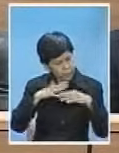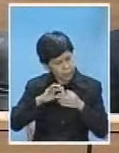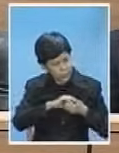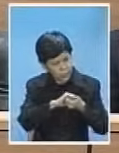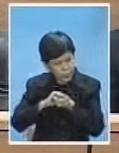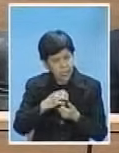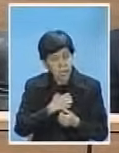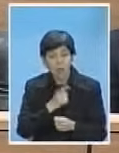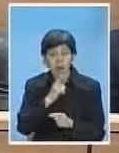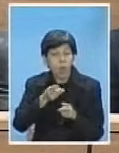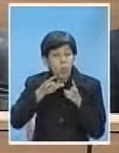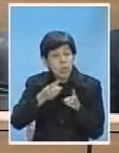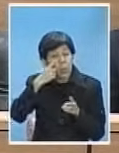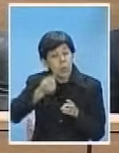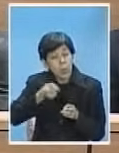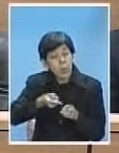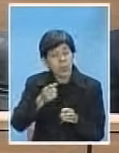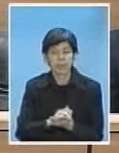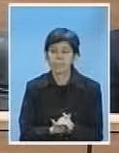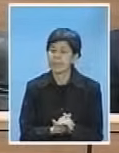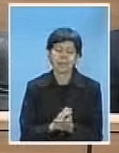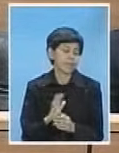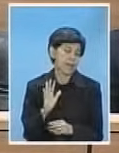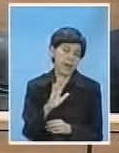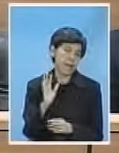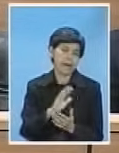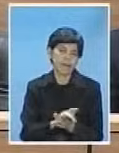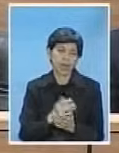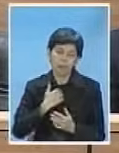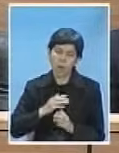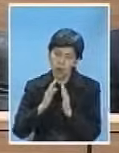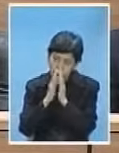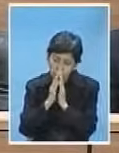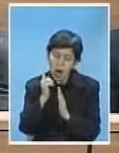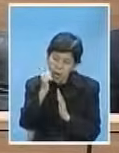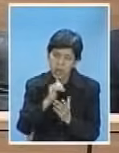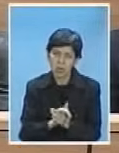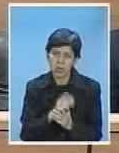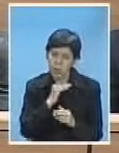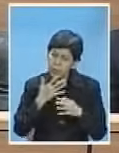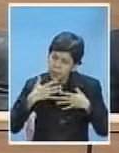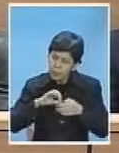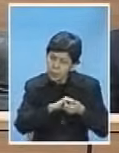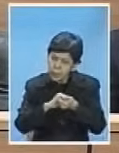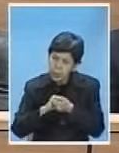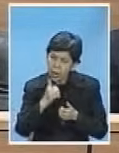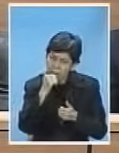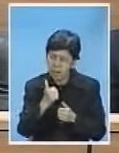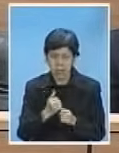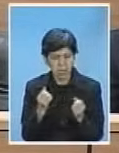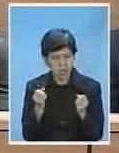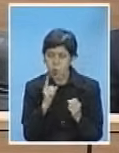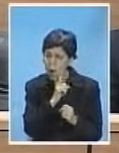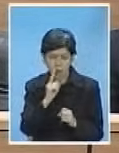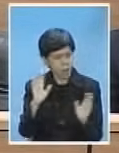องถ้าเรายังใช้วิธีการอย่างนี้อีกมันไม่ได้ให้ผมยกมือไหว้ก็ยกเถอะครับถ้าเกิดความสามัคคีภายในชาติบ้านเมืองโดยไม่ใส่ร้